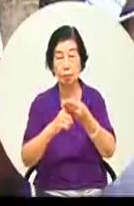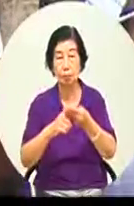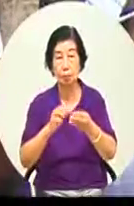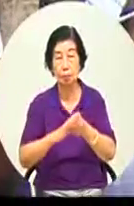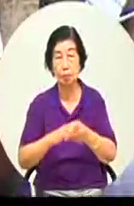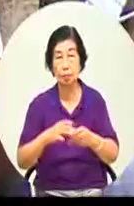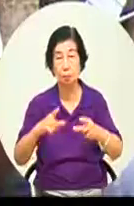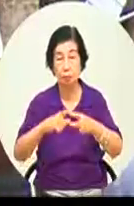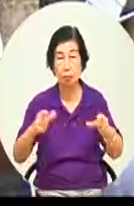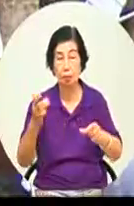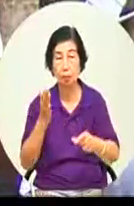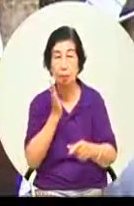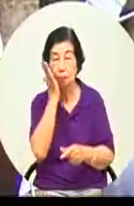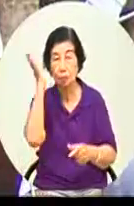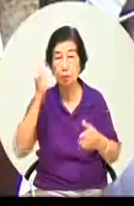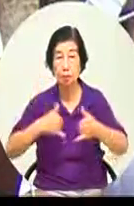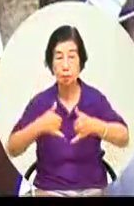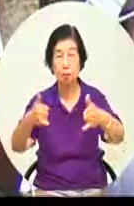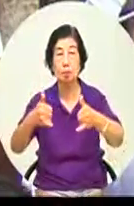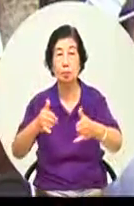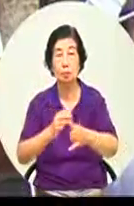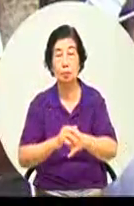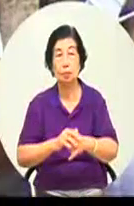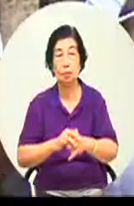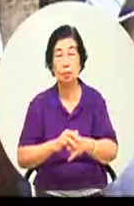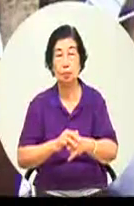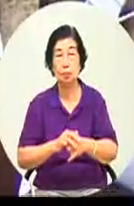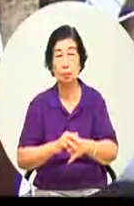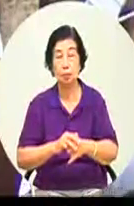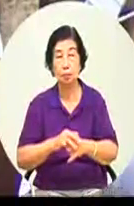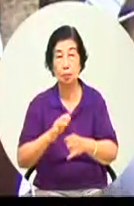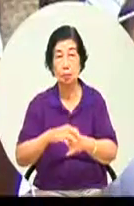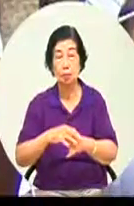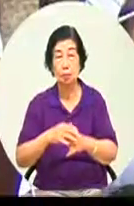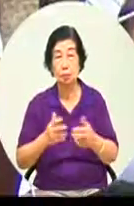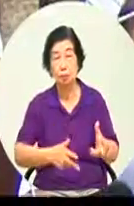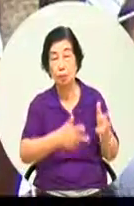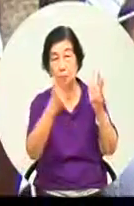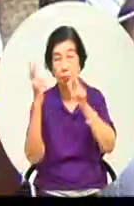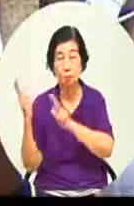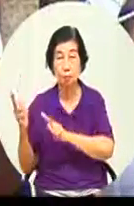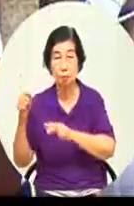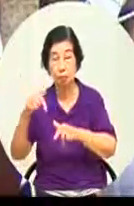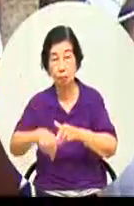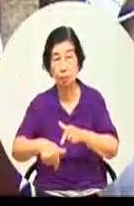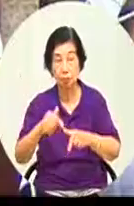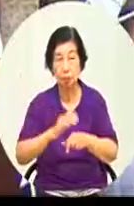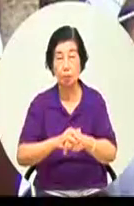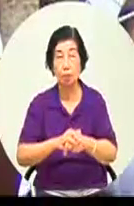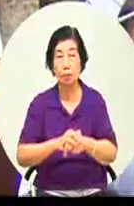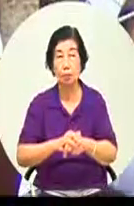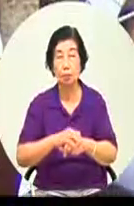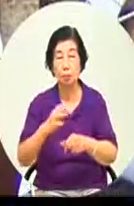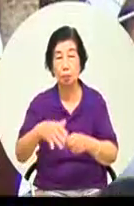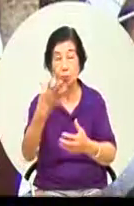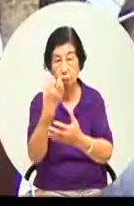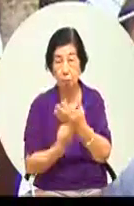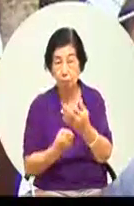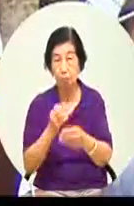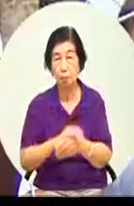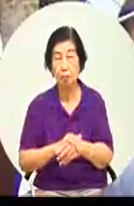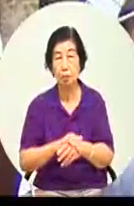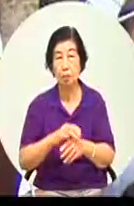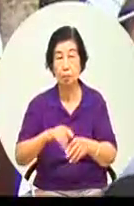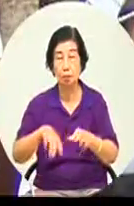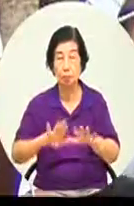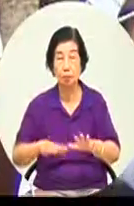像以大顺路为例哈，那大顺路为例，咱现在大顺路店面的咱的雨豆树老嘞，啊边啊两边咱的迄个轻轨造轻轨，啊